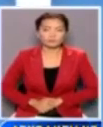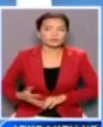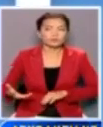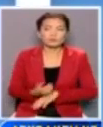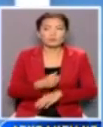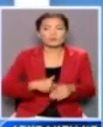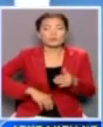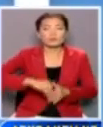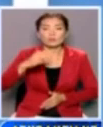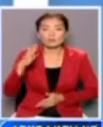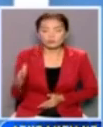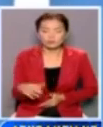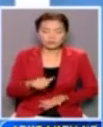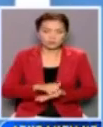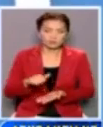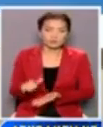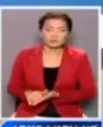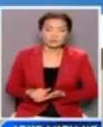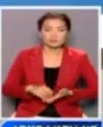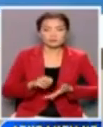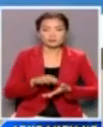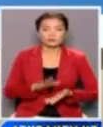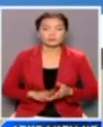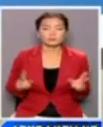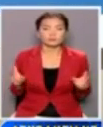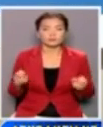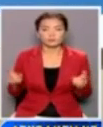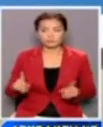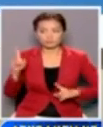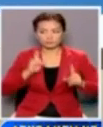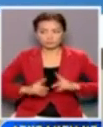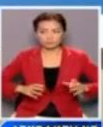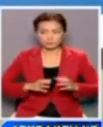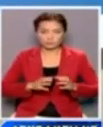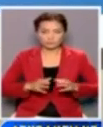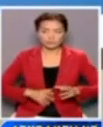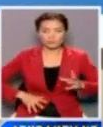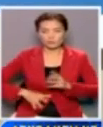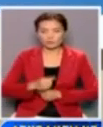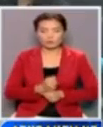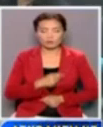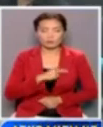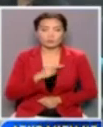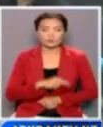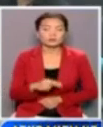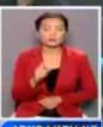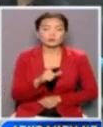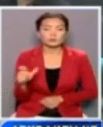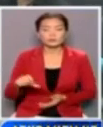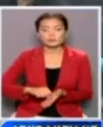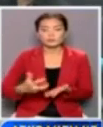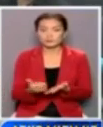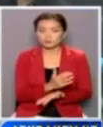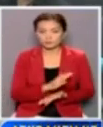Победители праймериза будут включены в партийный список, предназначенный для мажилиса и маслихата всех уровней. А граждане, не